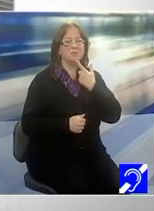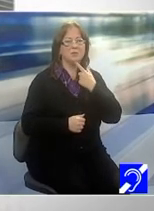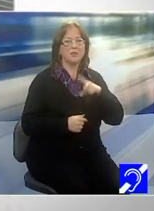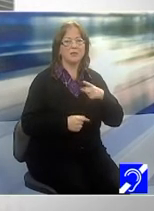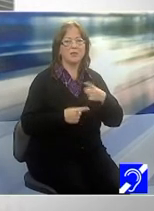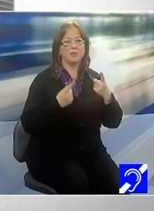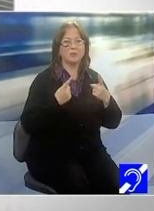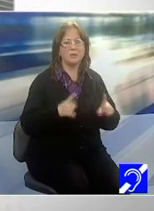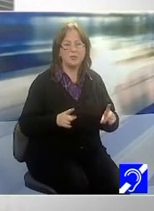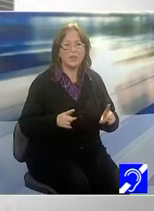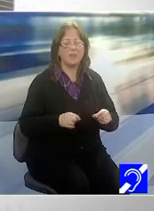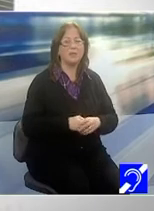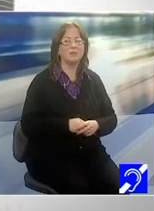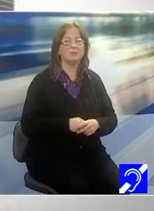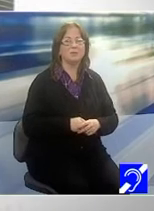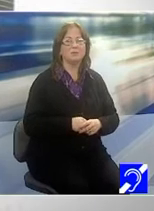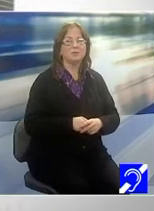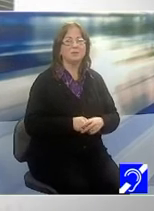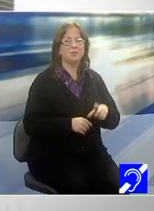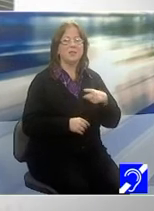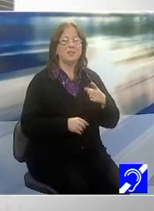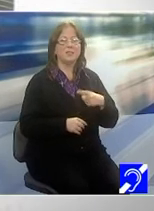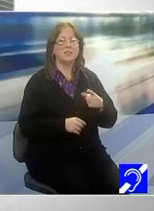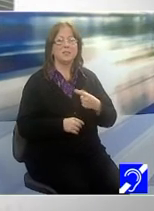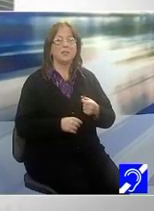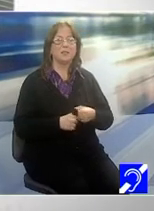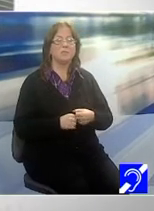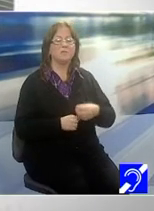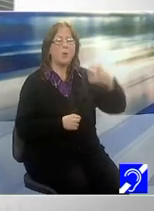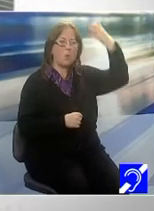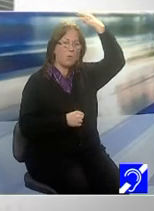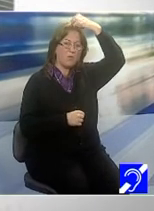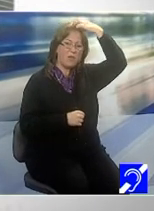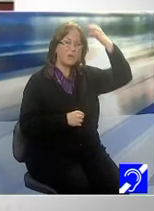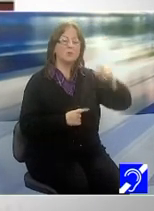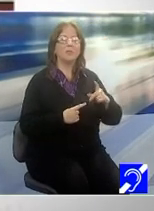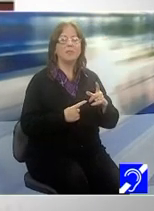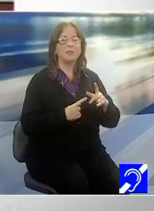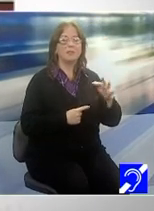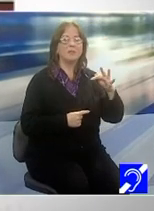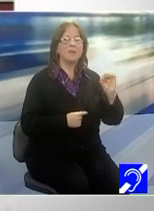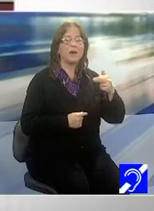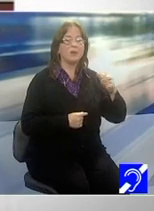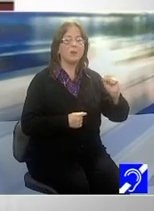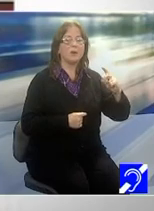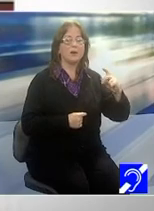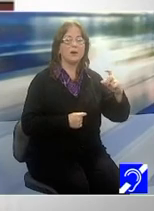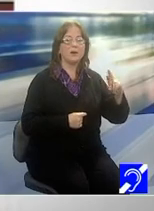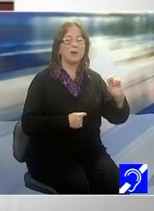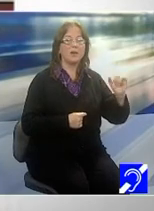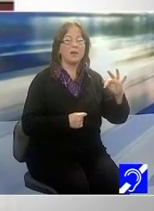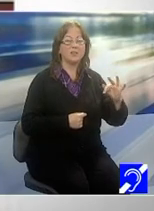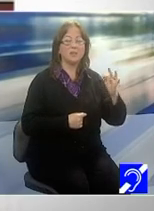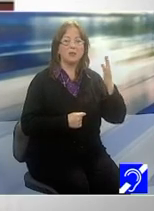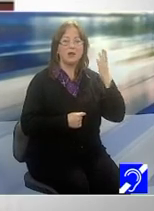această quasi-unanimitate cu care a fost sprijinit guvernul tehnocrat, care mie cel puțin îmi dă un semnal